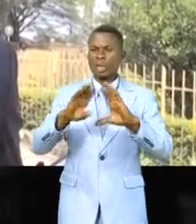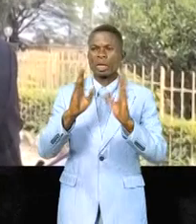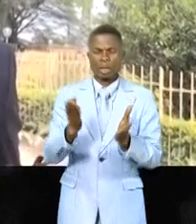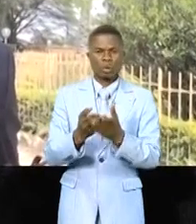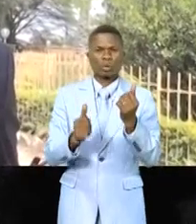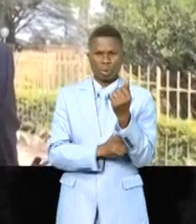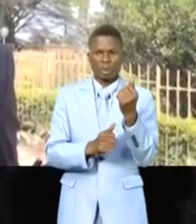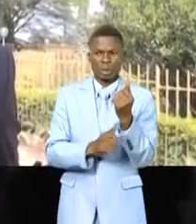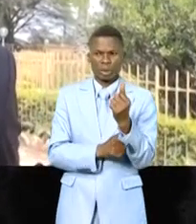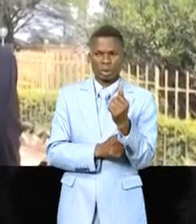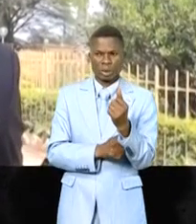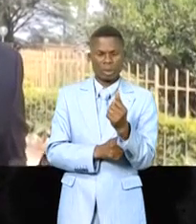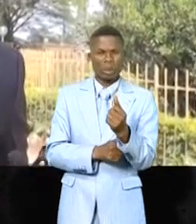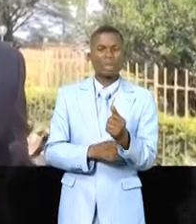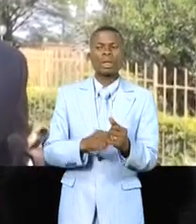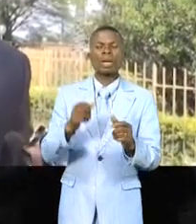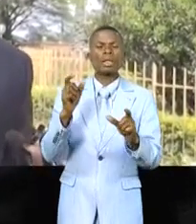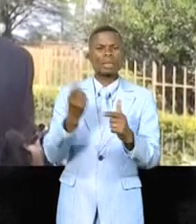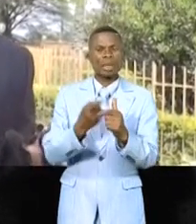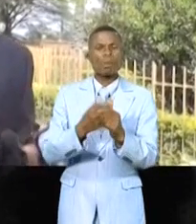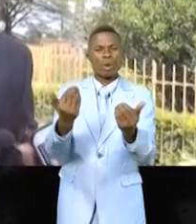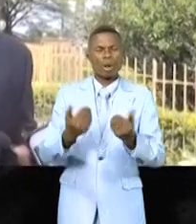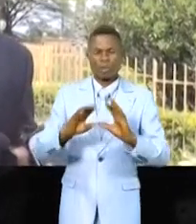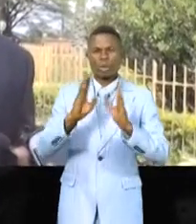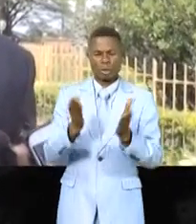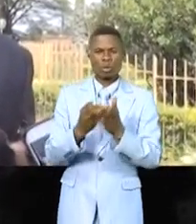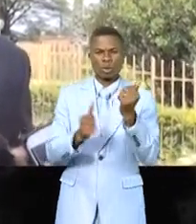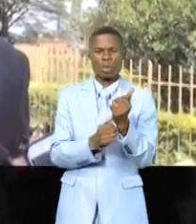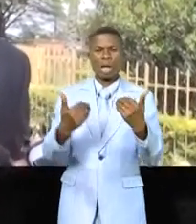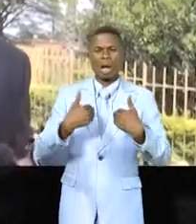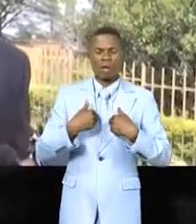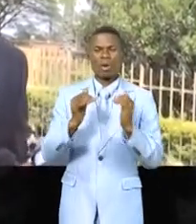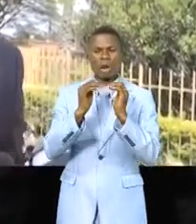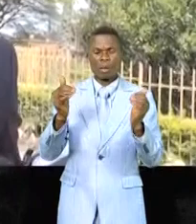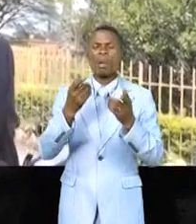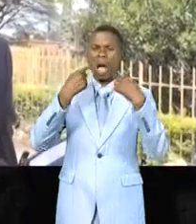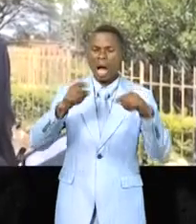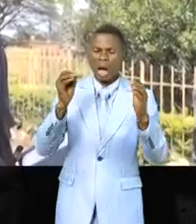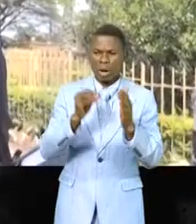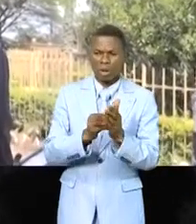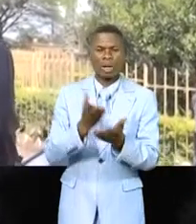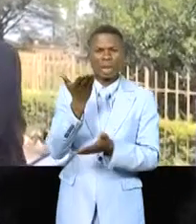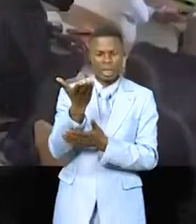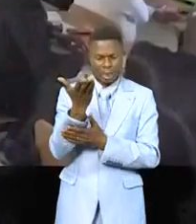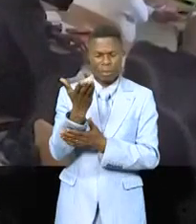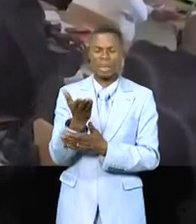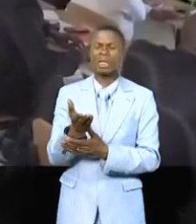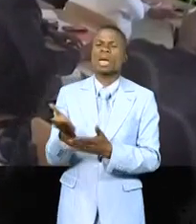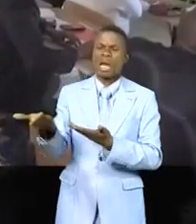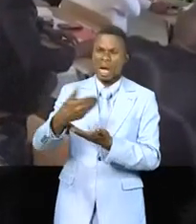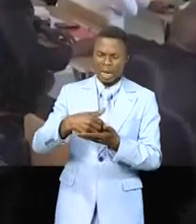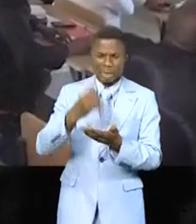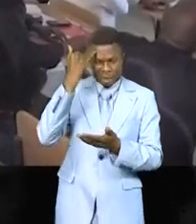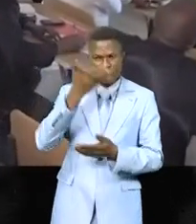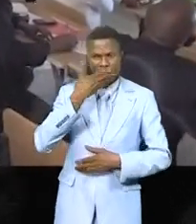engagements, pas par la force, c'était par la volonté de faire la paix. On va les rappeler ça et les ramener dans les bons chemins. Il est à noter